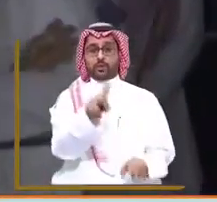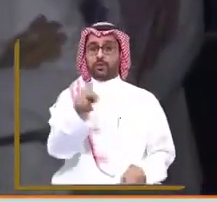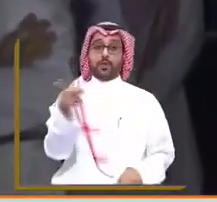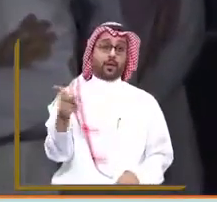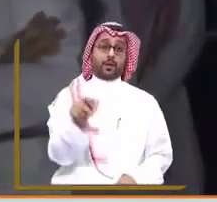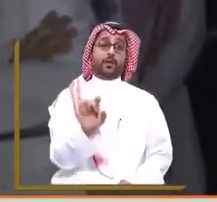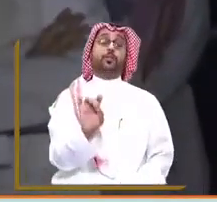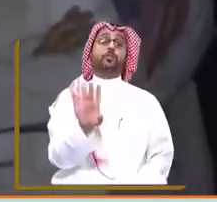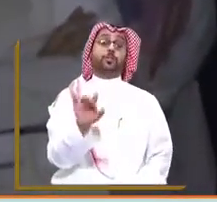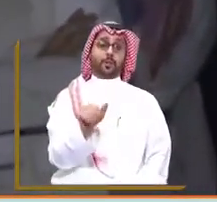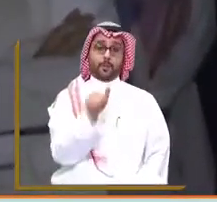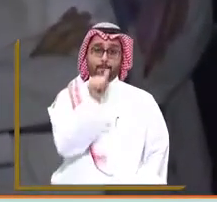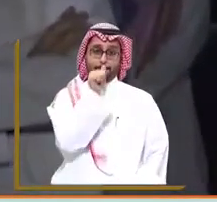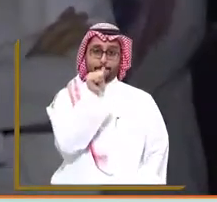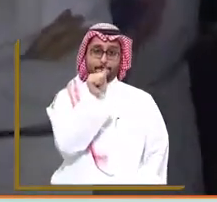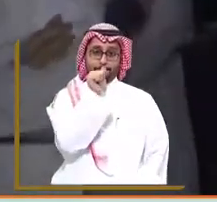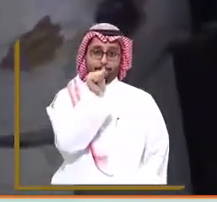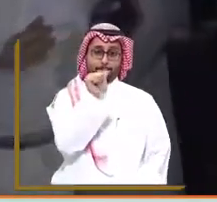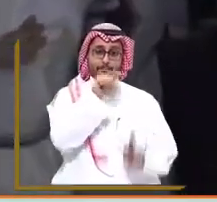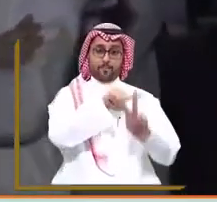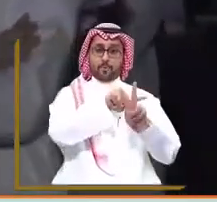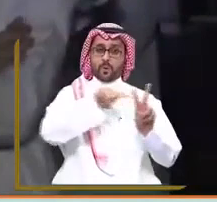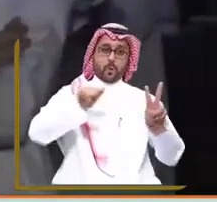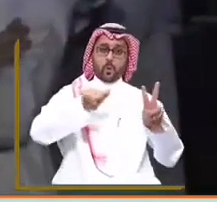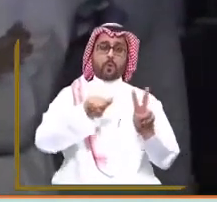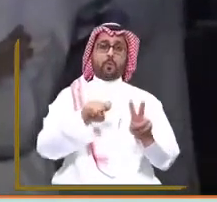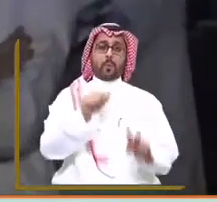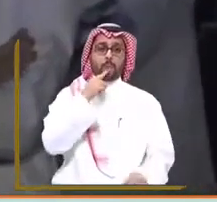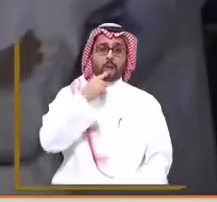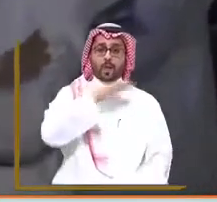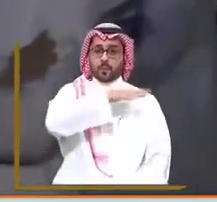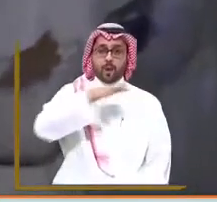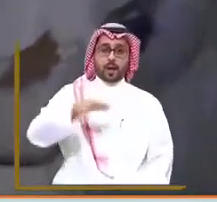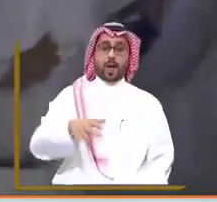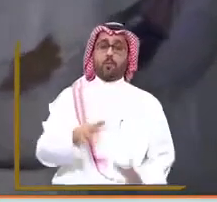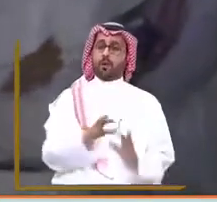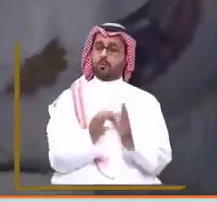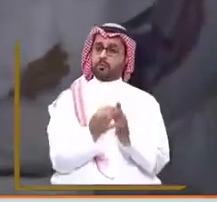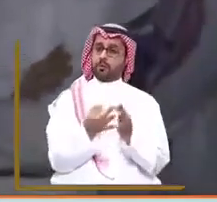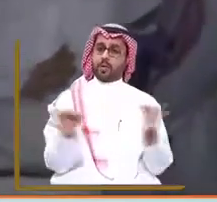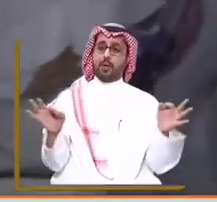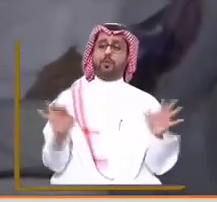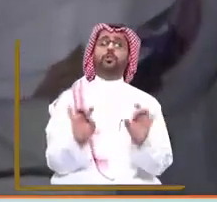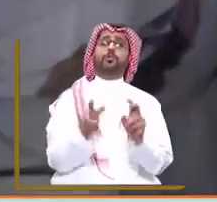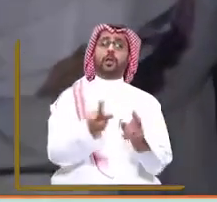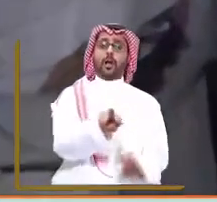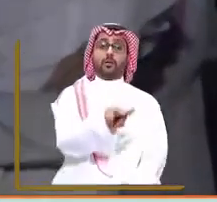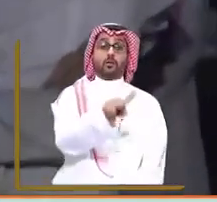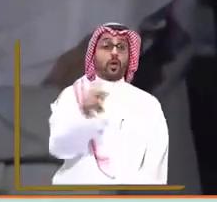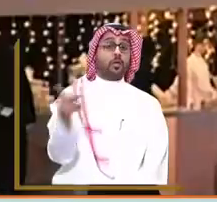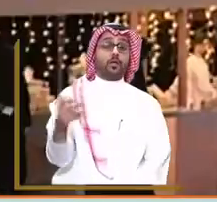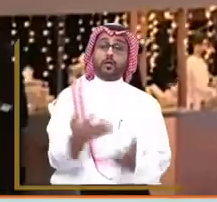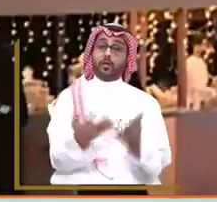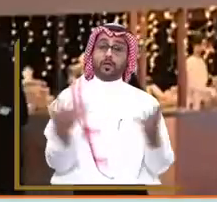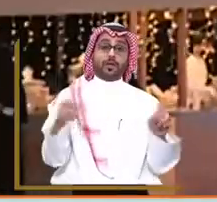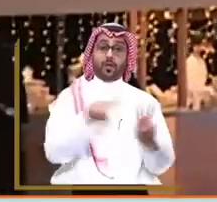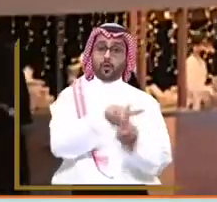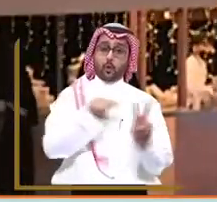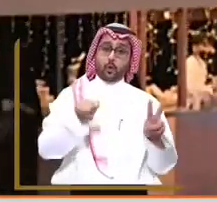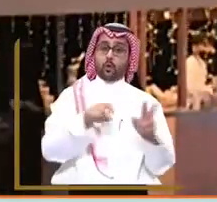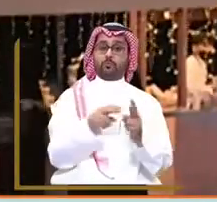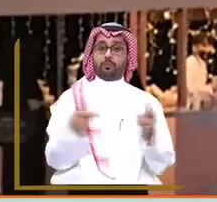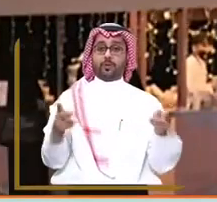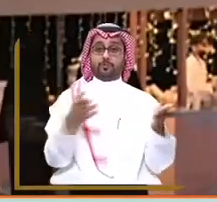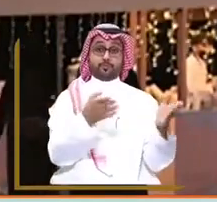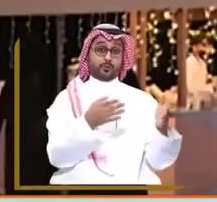المشاريع الضخمة سواء في نيوم أو البحر الأحمر أو ديالا، كلها ستغير وجه المنطقة. مشاريع